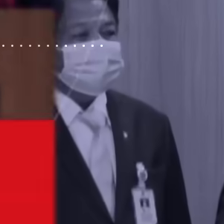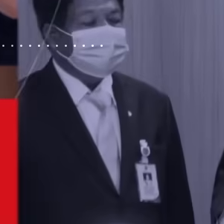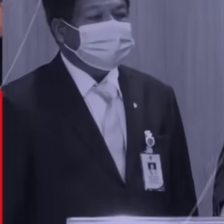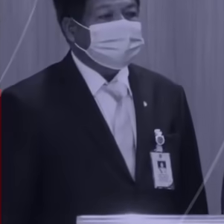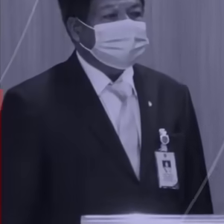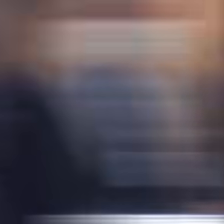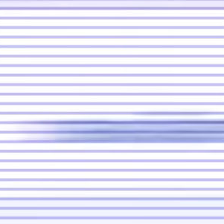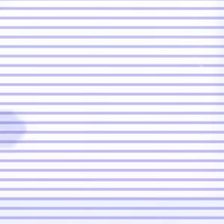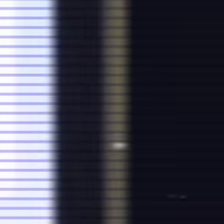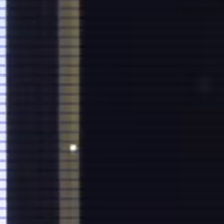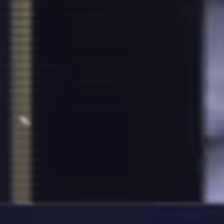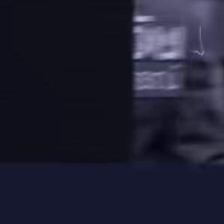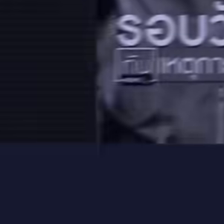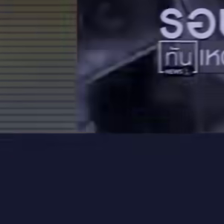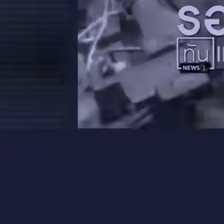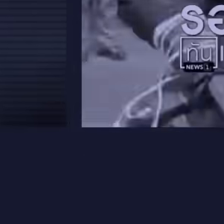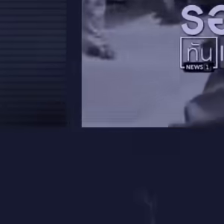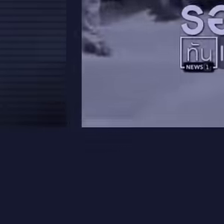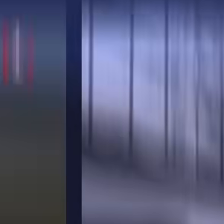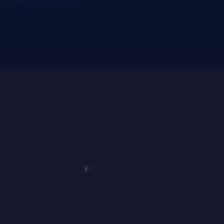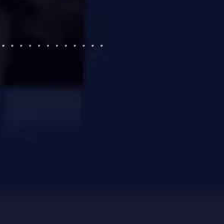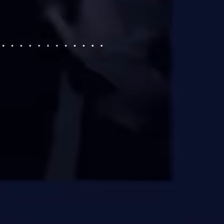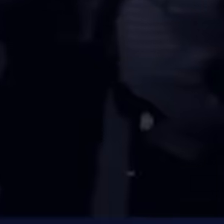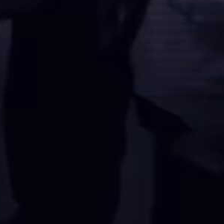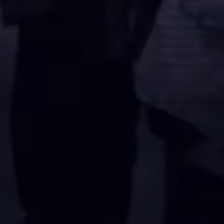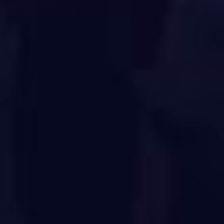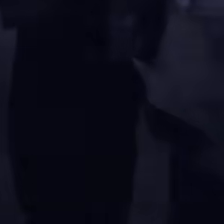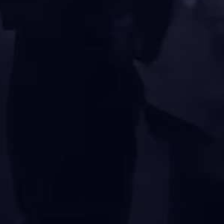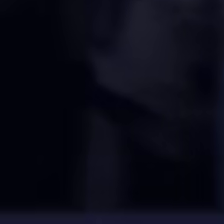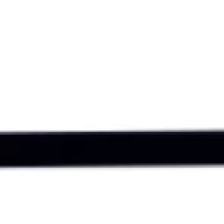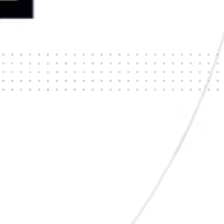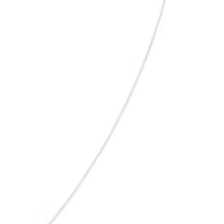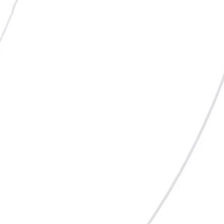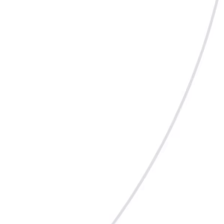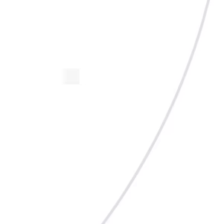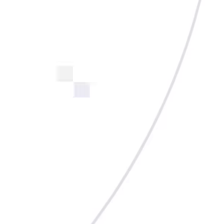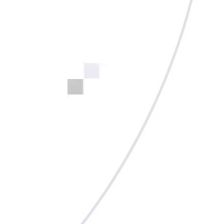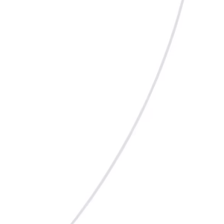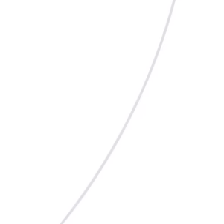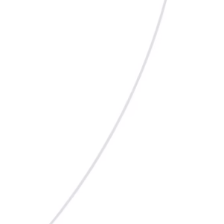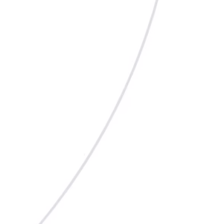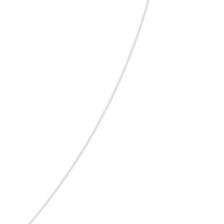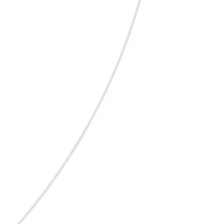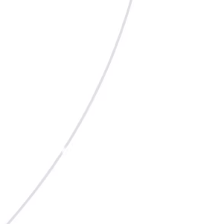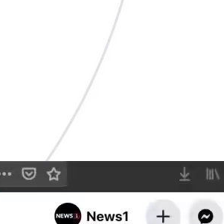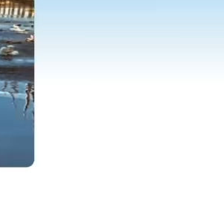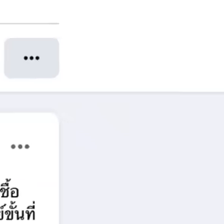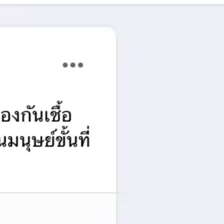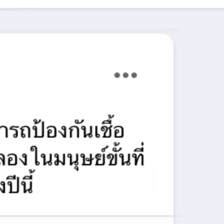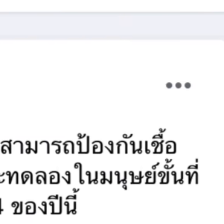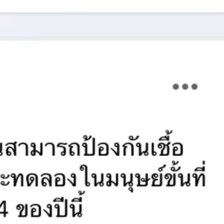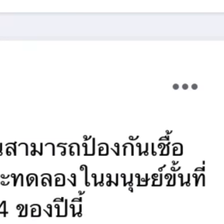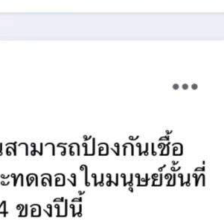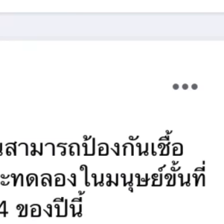ะโลกแห่งข่าวสารไม่หยุดนิ่งคุณจะไม่ตกข่าวเมื่อคุณเชื่อมต่อเรา News 1ท